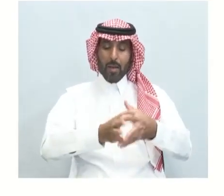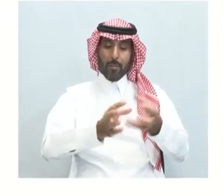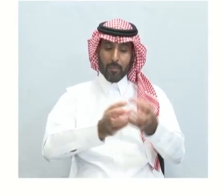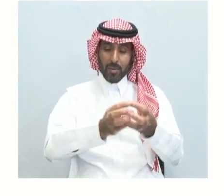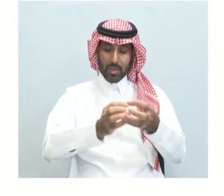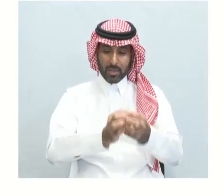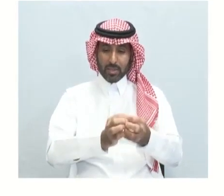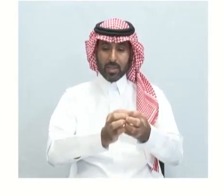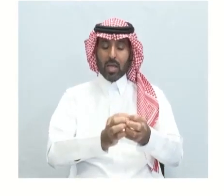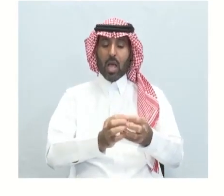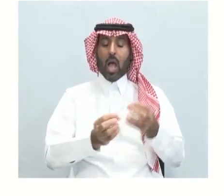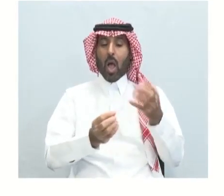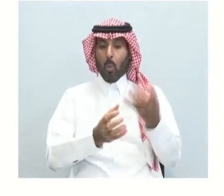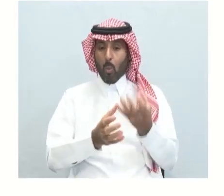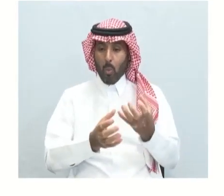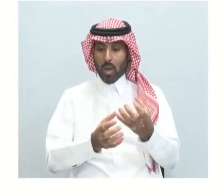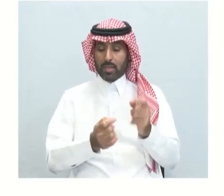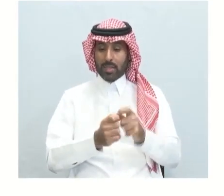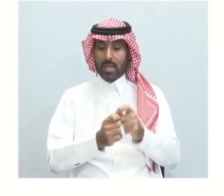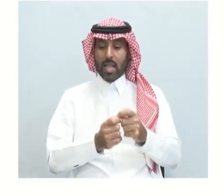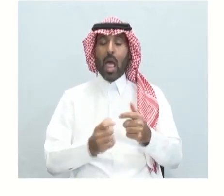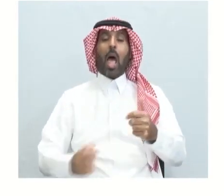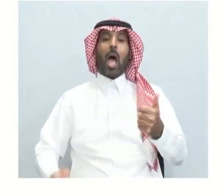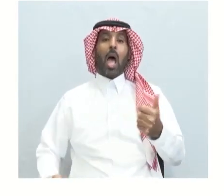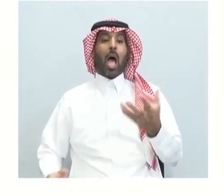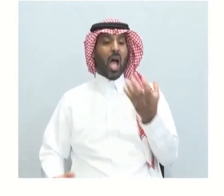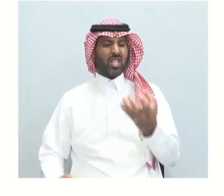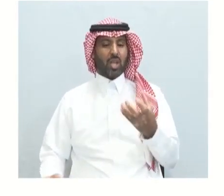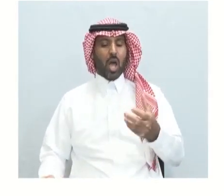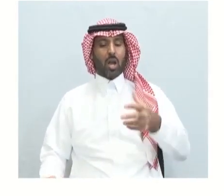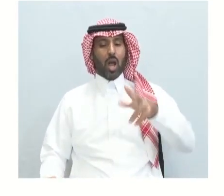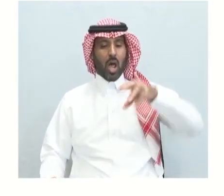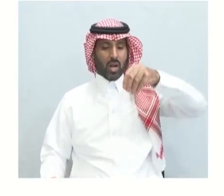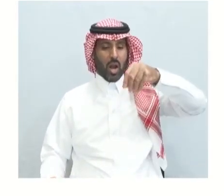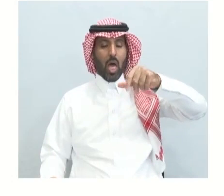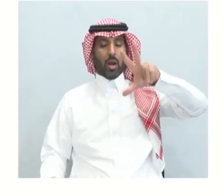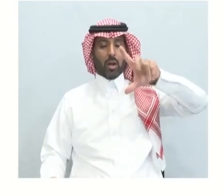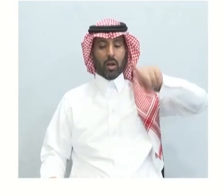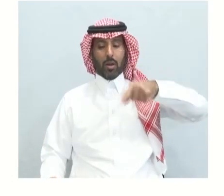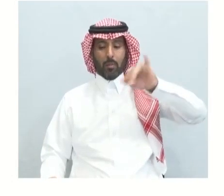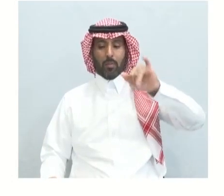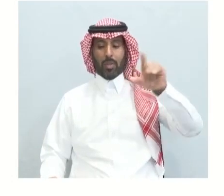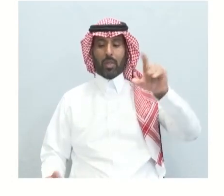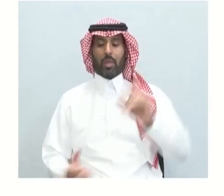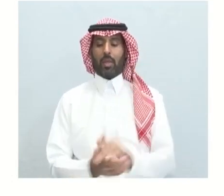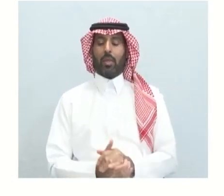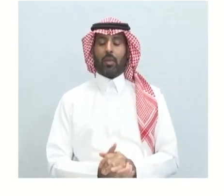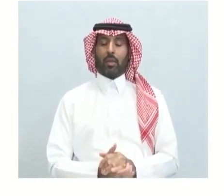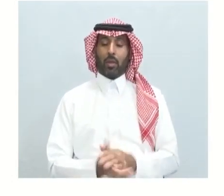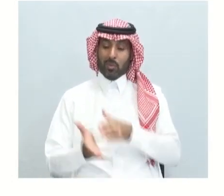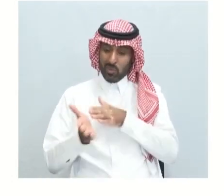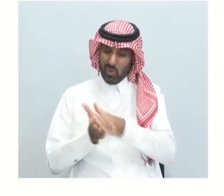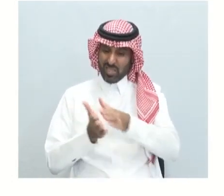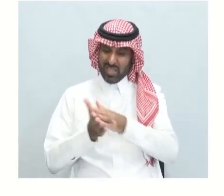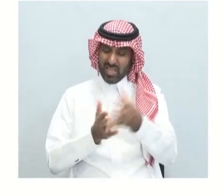يعرف باحجار الرمل واصل الرمال انها ناتجه من تعرض صخور